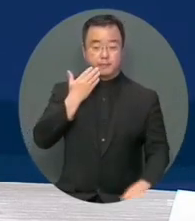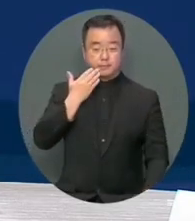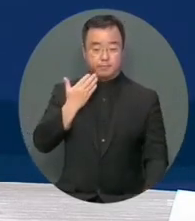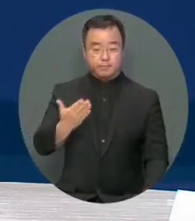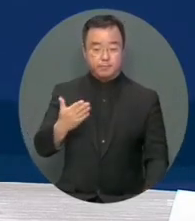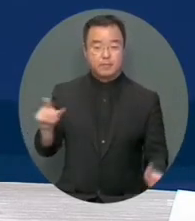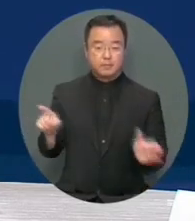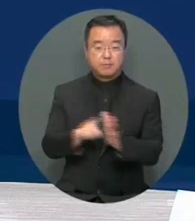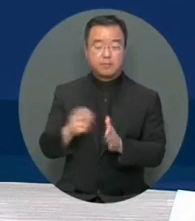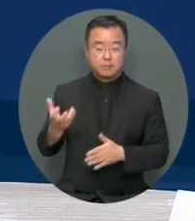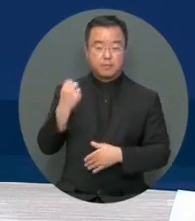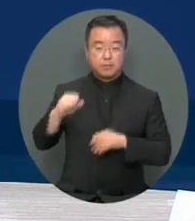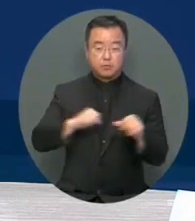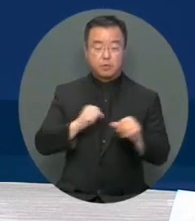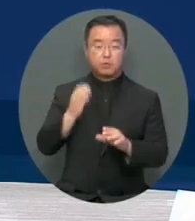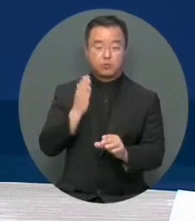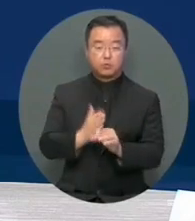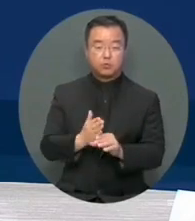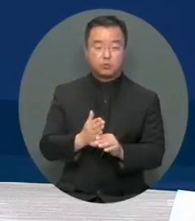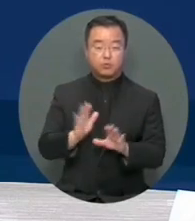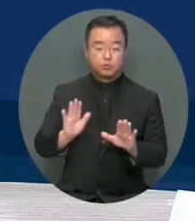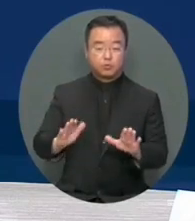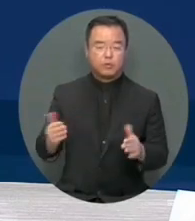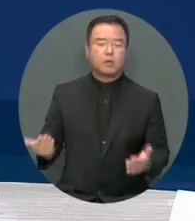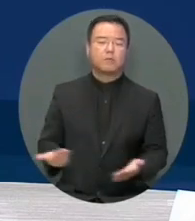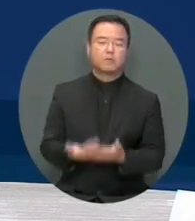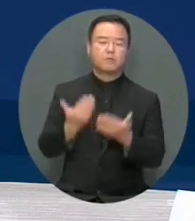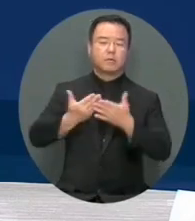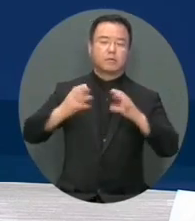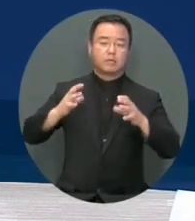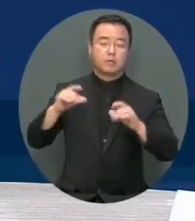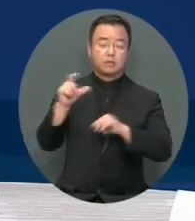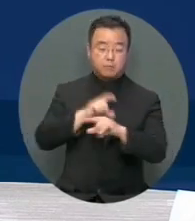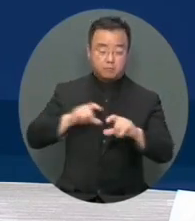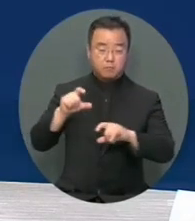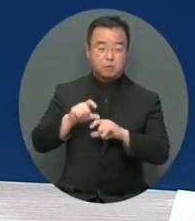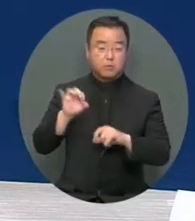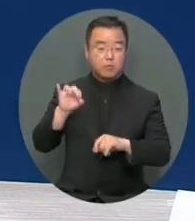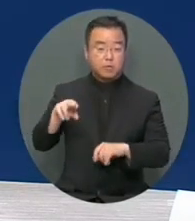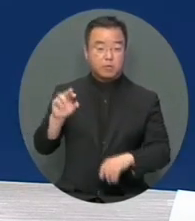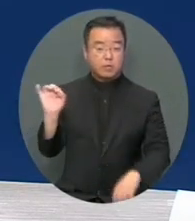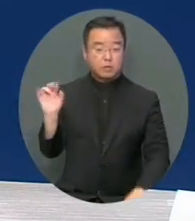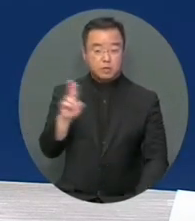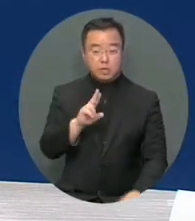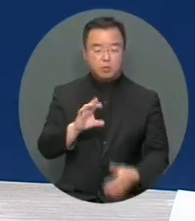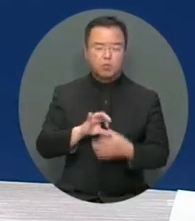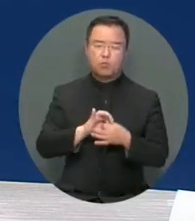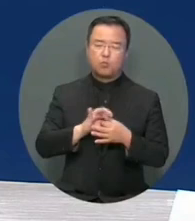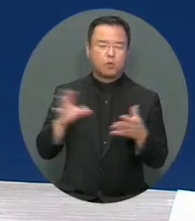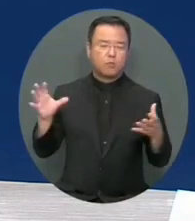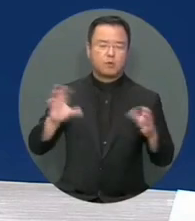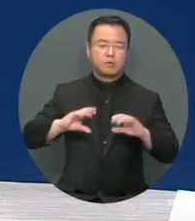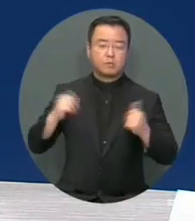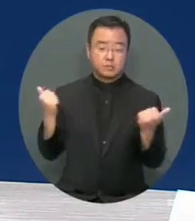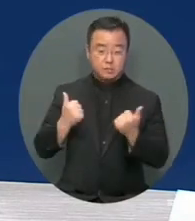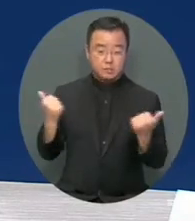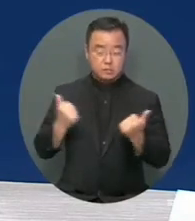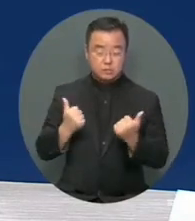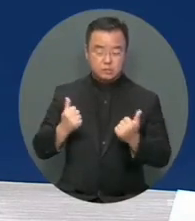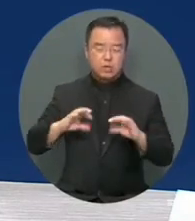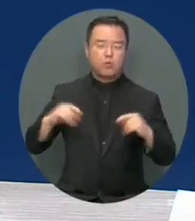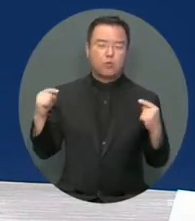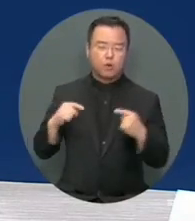그렇게 행동을 하고 있습니다. 특히 선진국으로 갈수록 여와 여를 떠나서 이 의회 외교가 잘